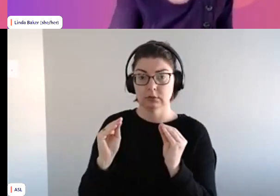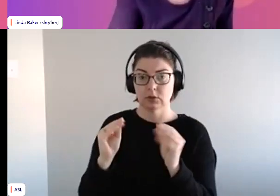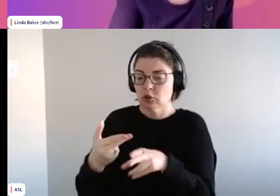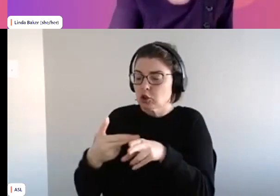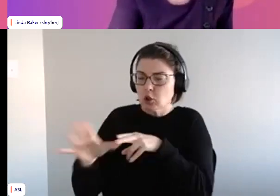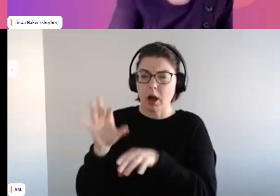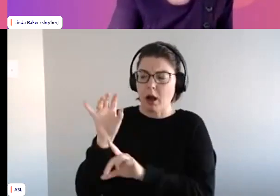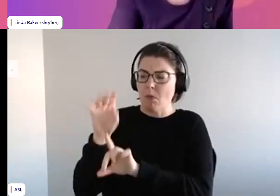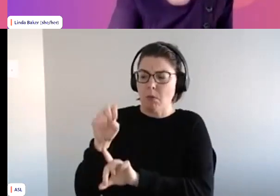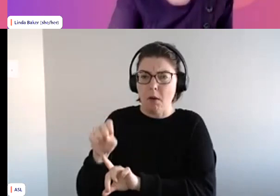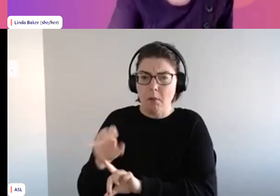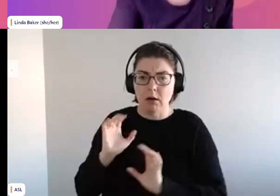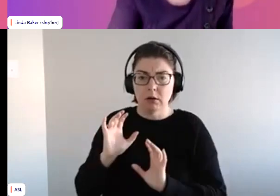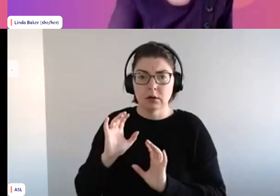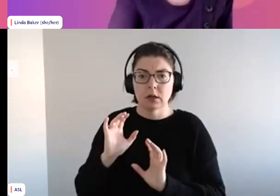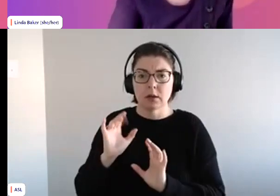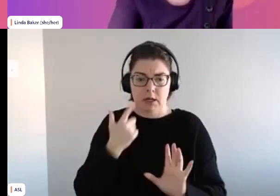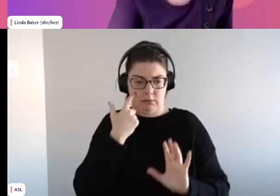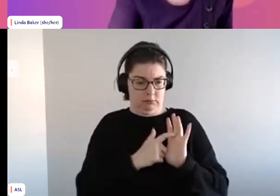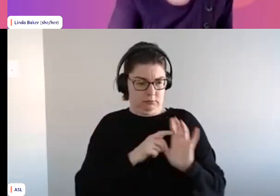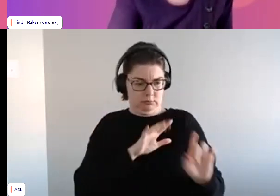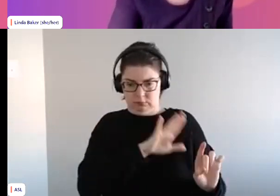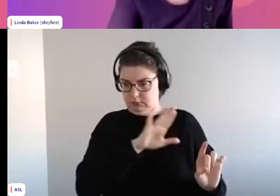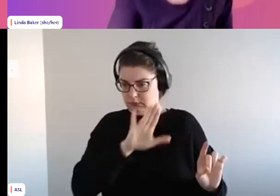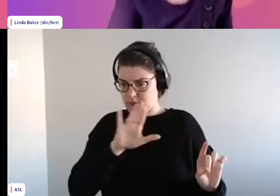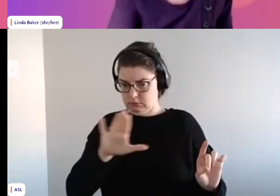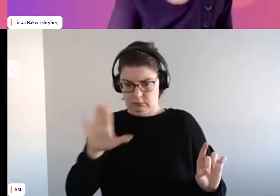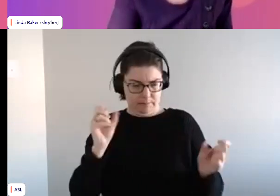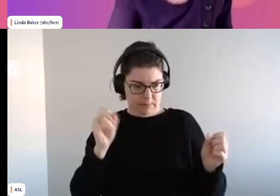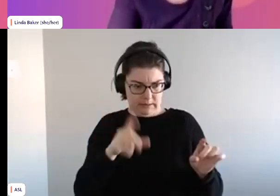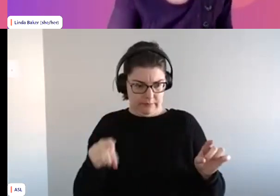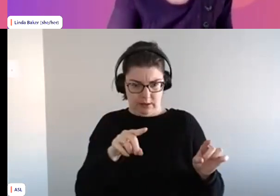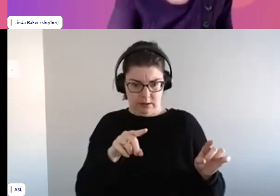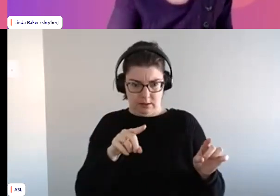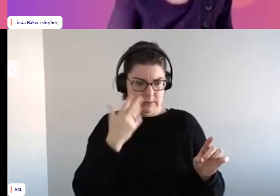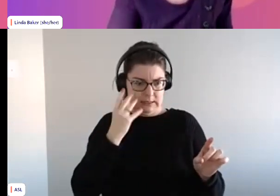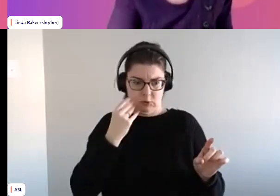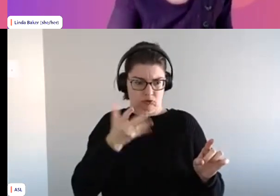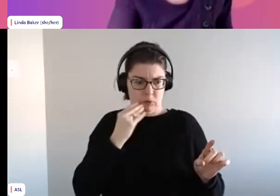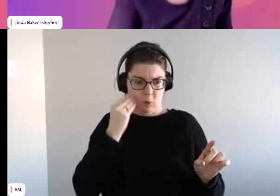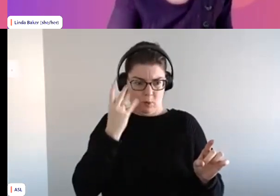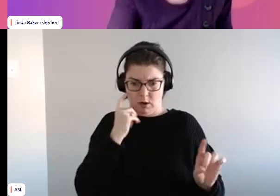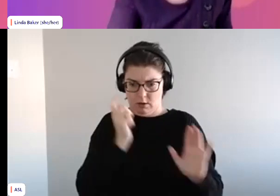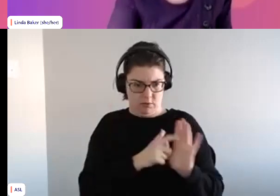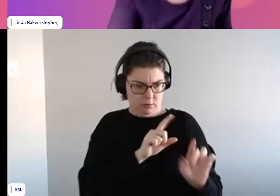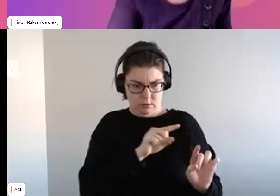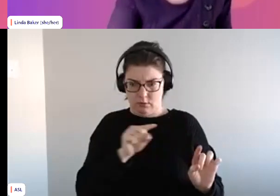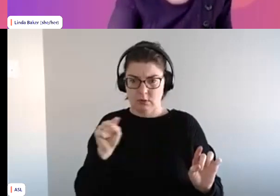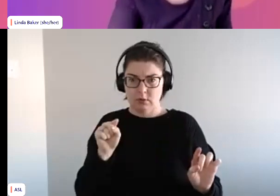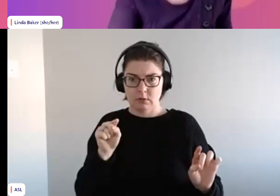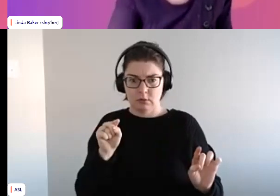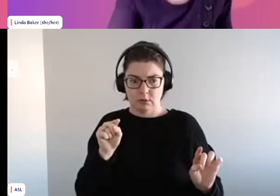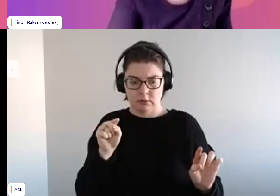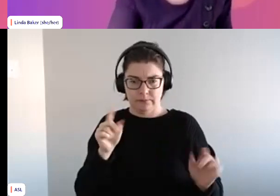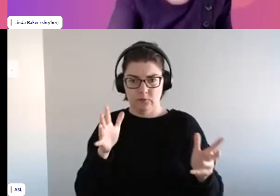le cadre d'une leçon c'était très court mais il pourrait déjà déceler que beaucoup des enfants étaient